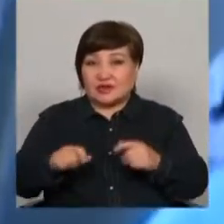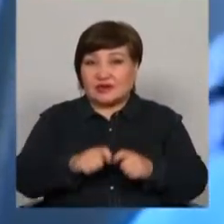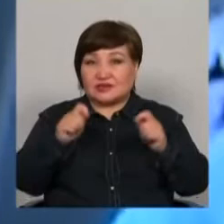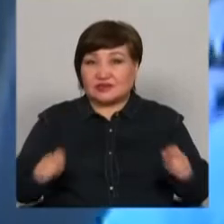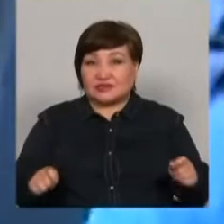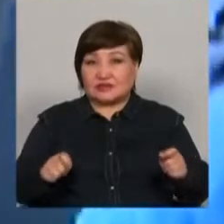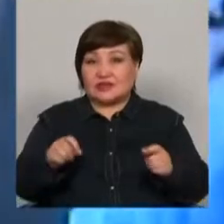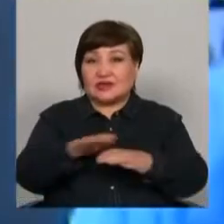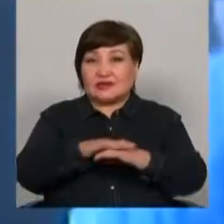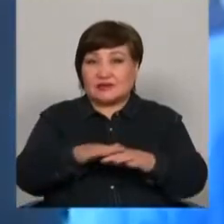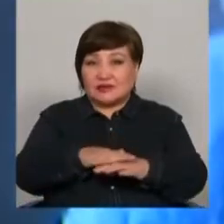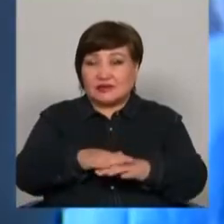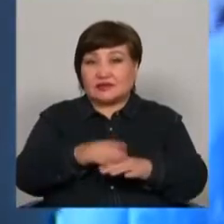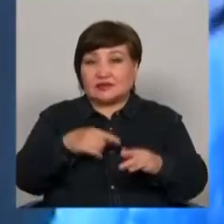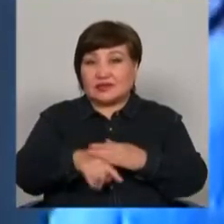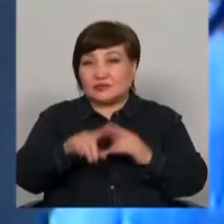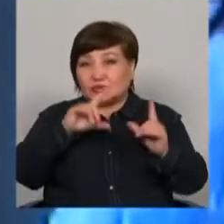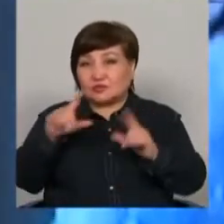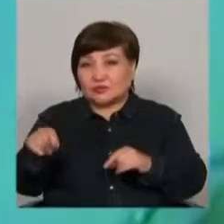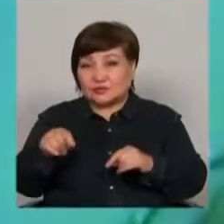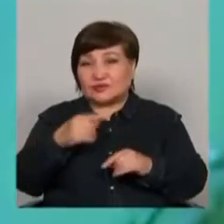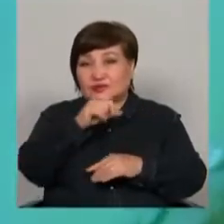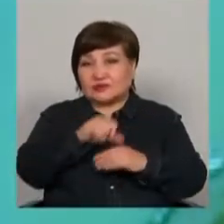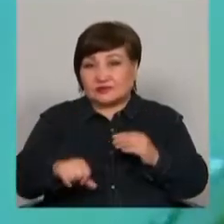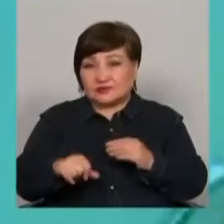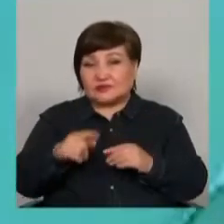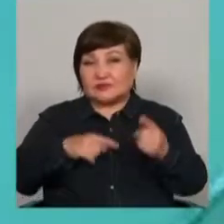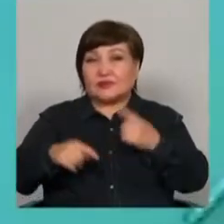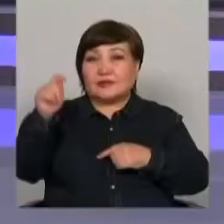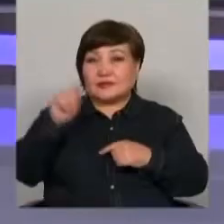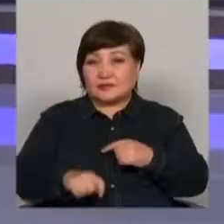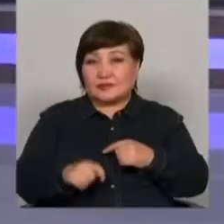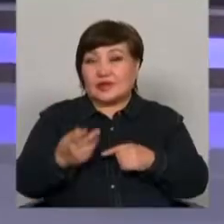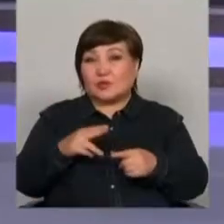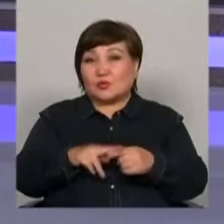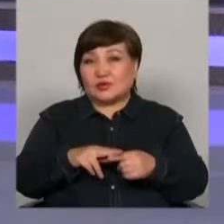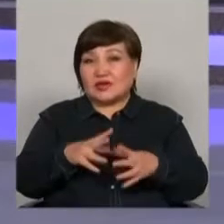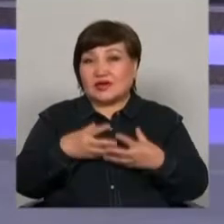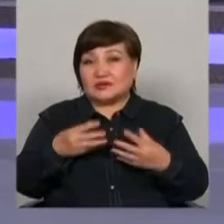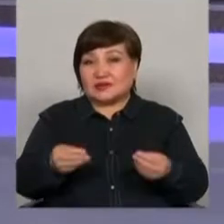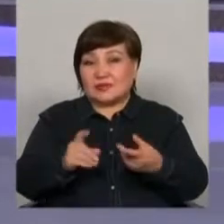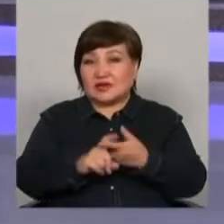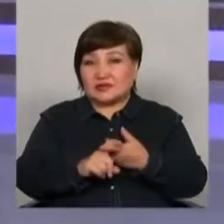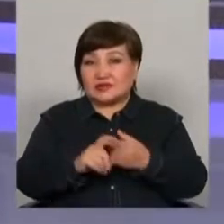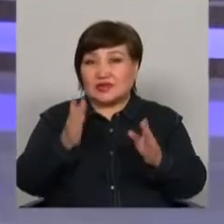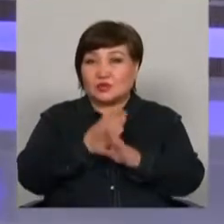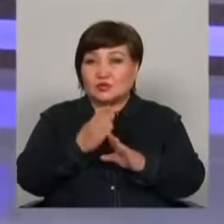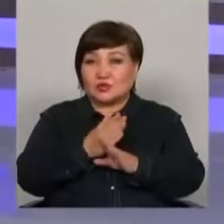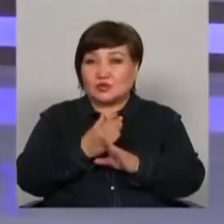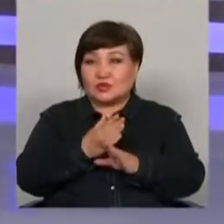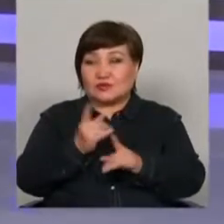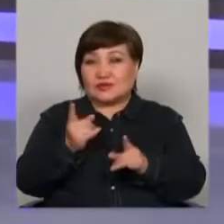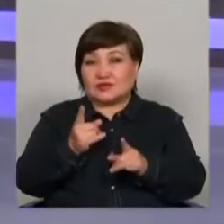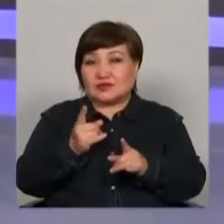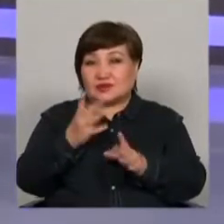барып жатыр, ішкеде келіп жатыр, ол болып тұрды. Бірақ осы бір әсерлерге байланысты күннің ысуы әсері бар ма,